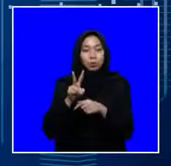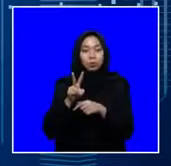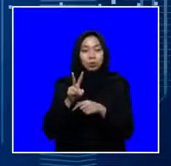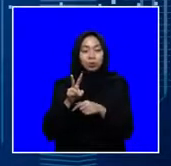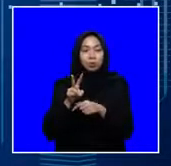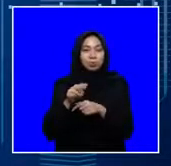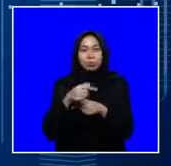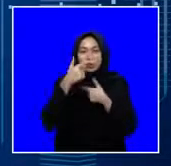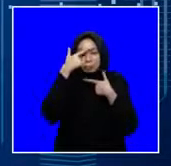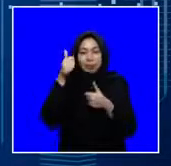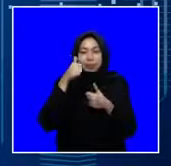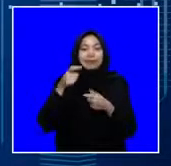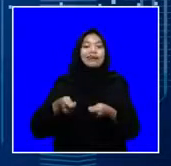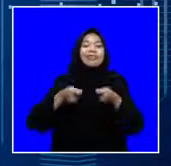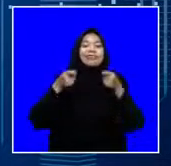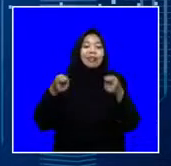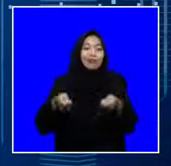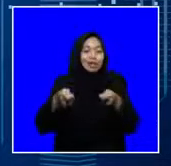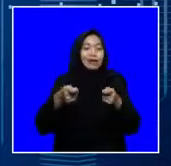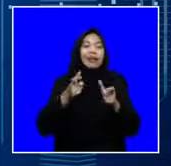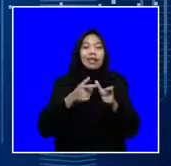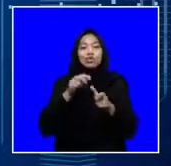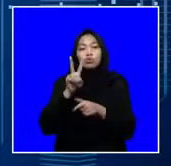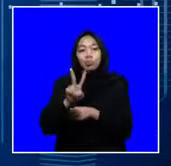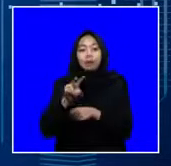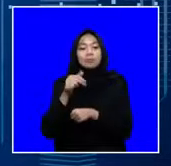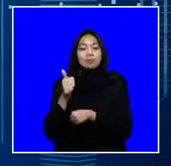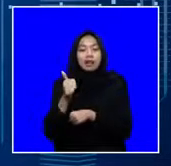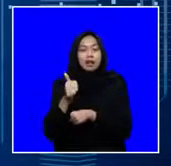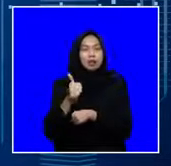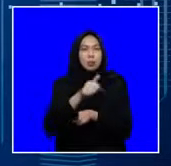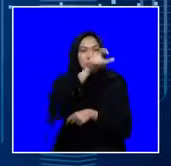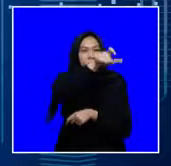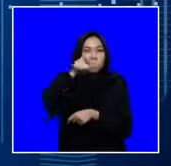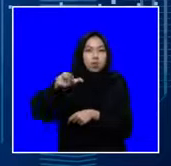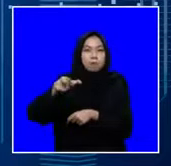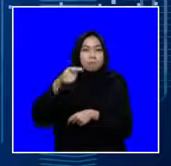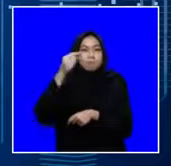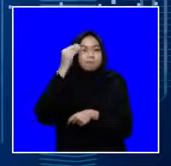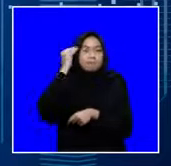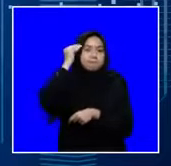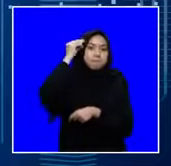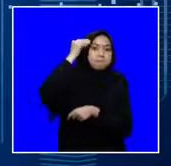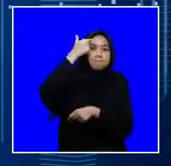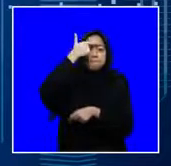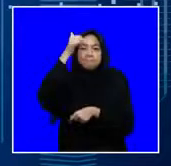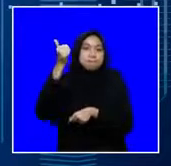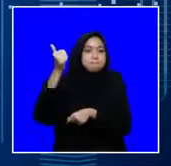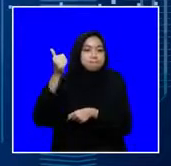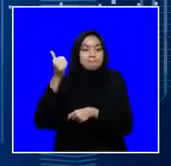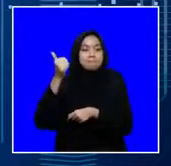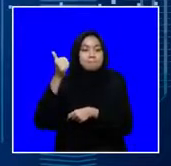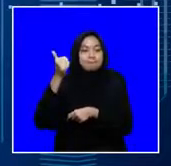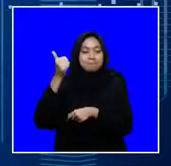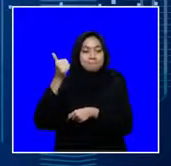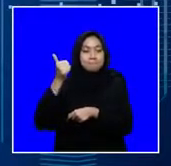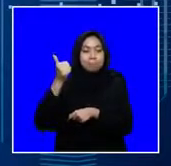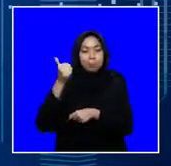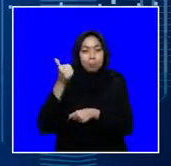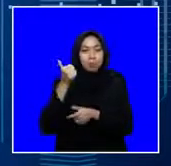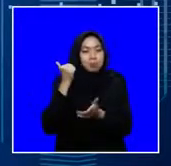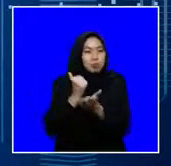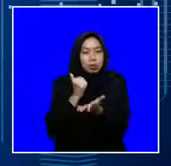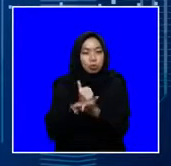negeri. Jadi kriterianya mereka adalah anak-anak yang benar-benar go above and beyond, anak-anak yang